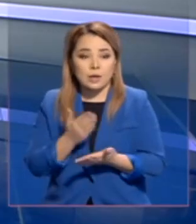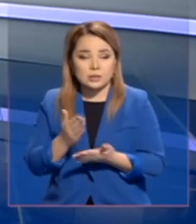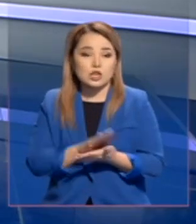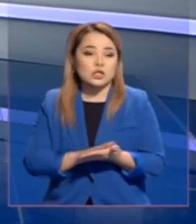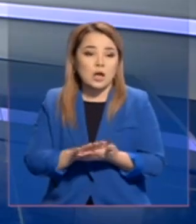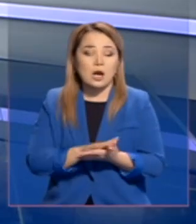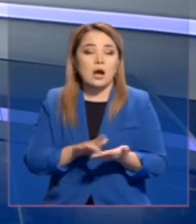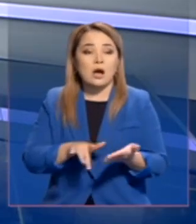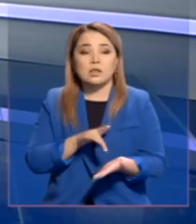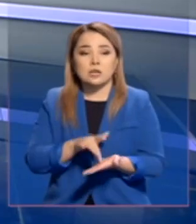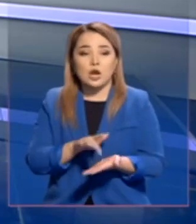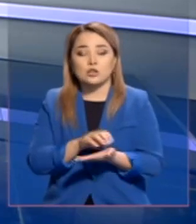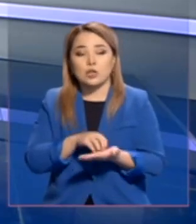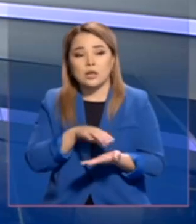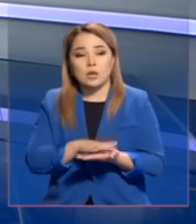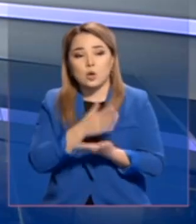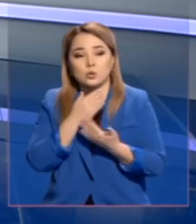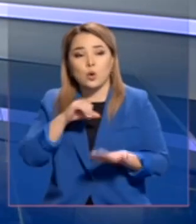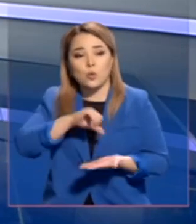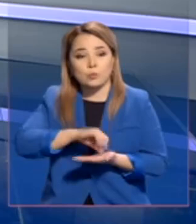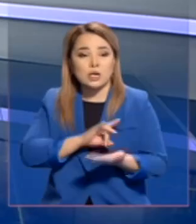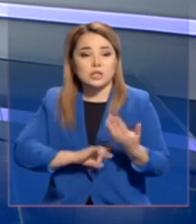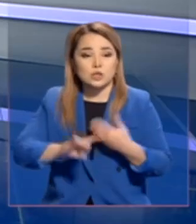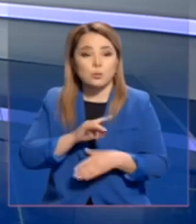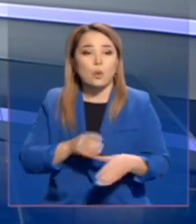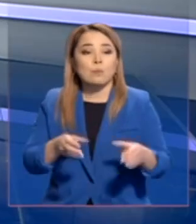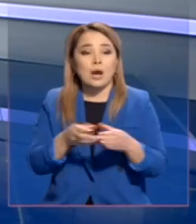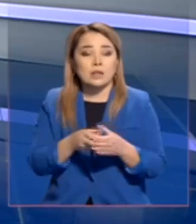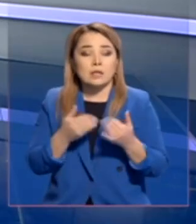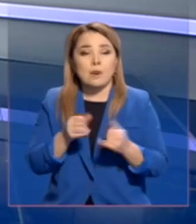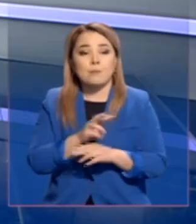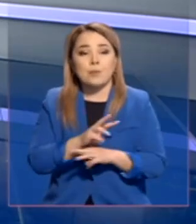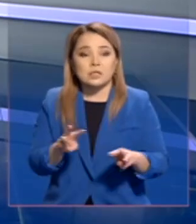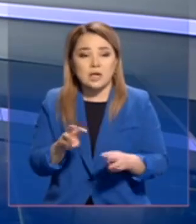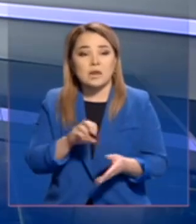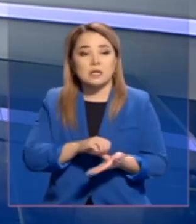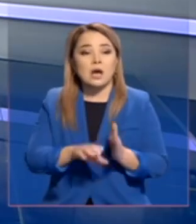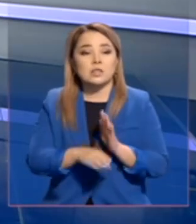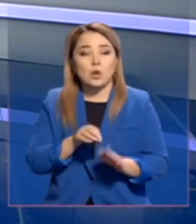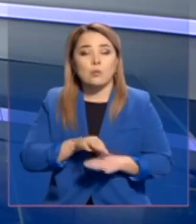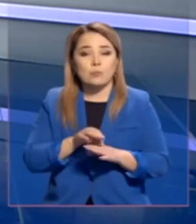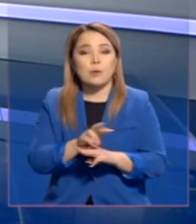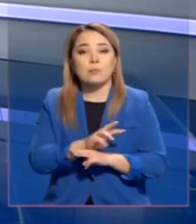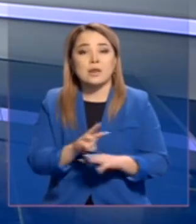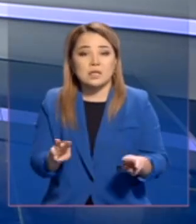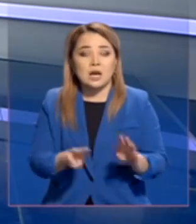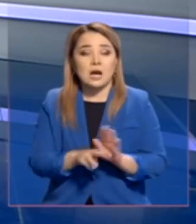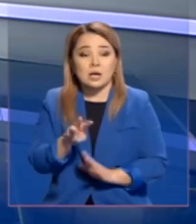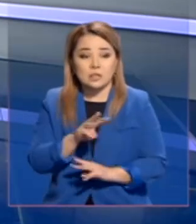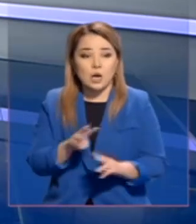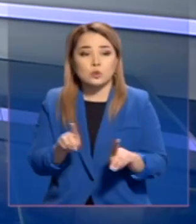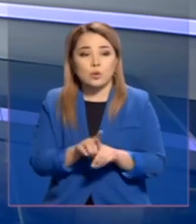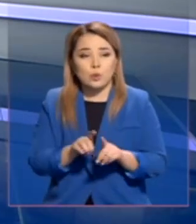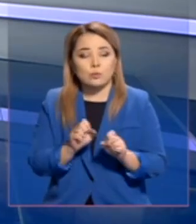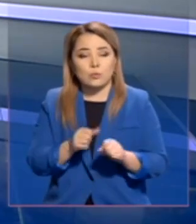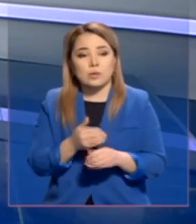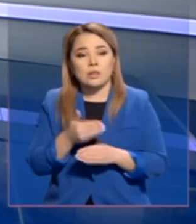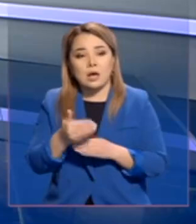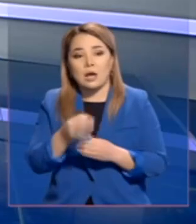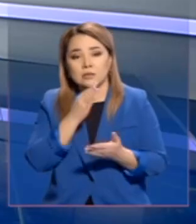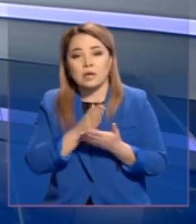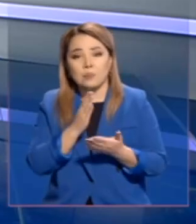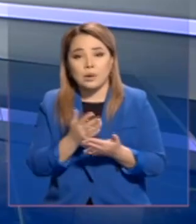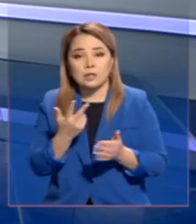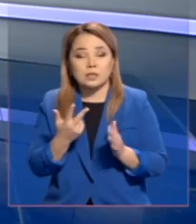еш қалада өкілдігі тіркелмеген республика партиясы мәжіліс сайлауына қатысқанмен мәслихат сайлауынан қалыс қалуы мүмкін.